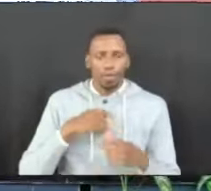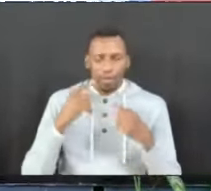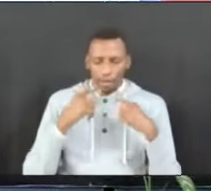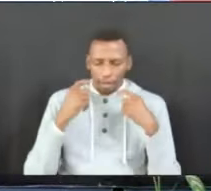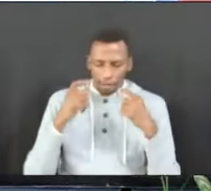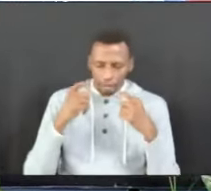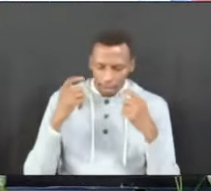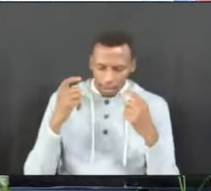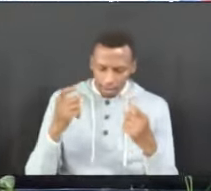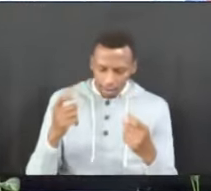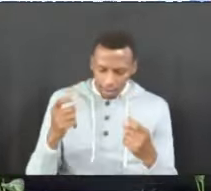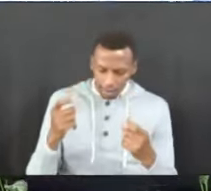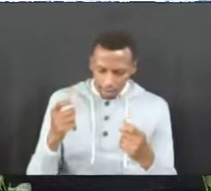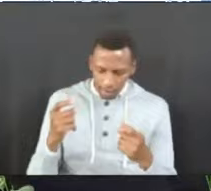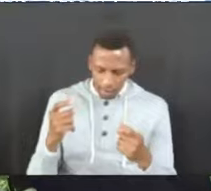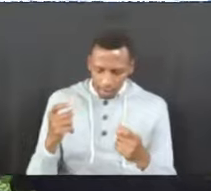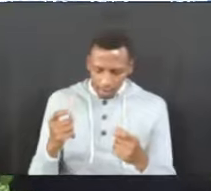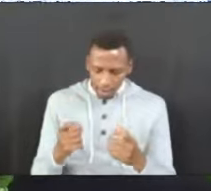Yesu mwako